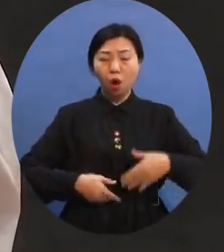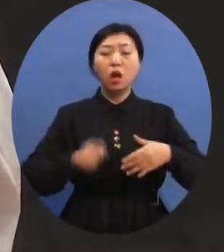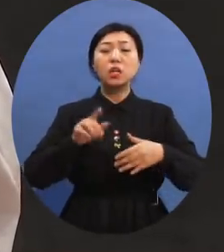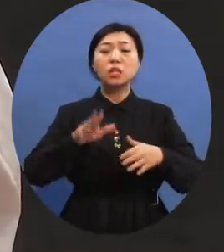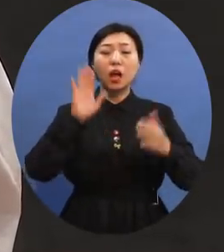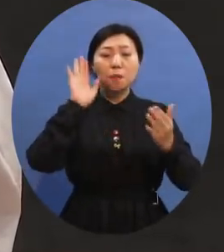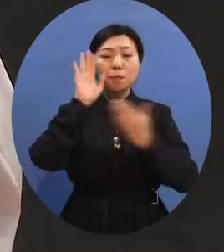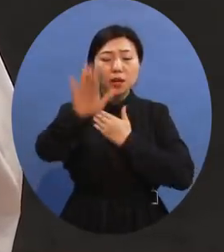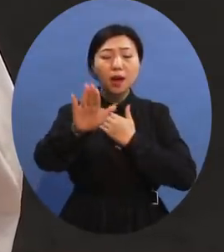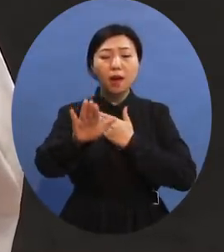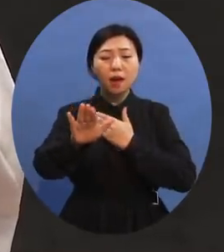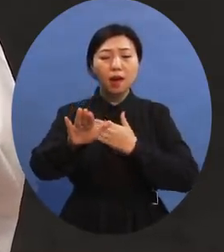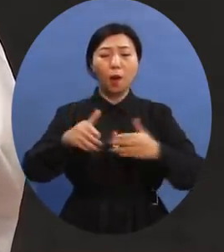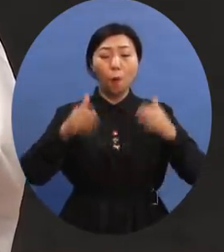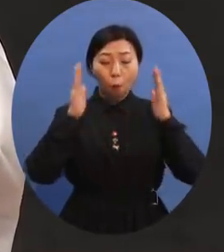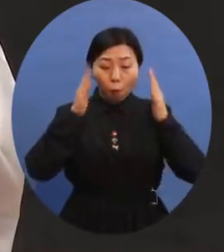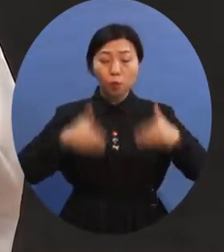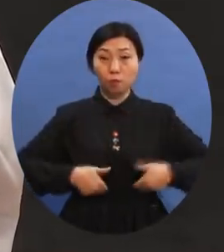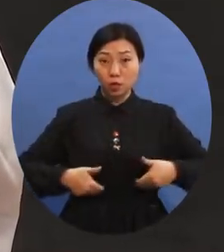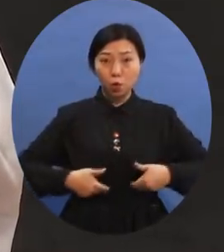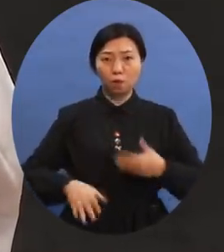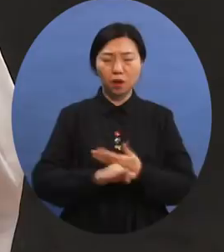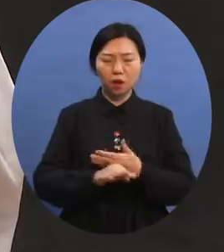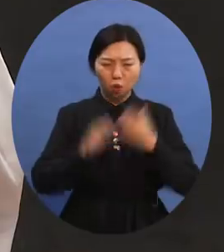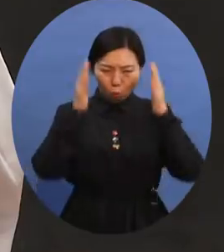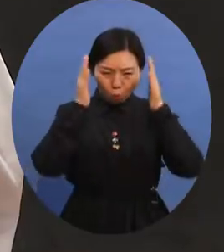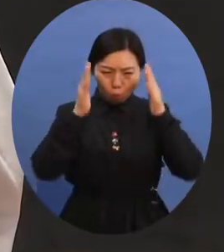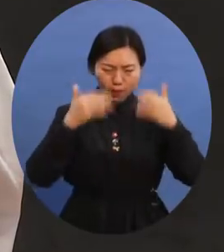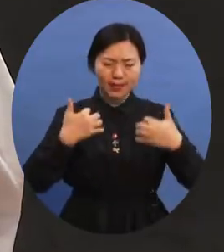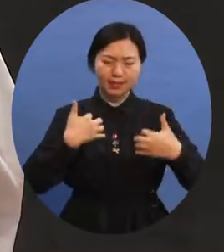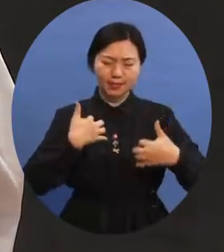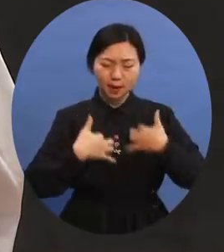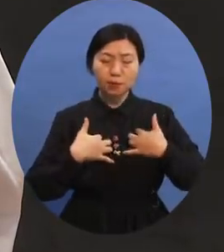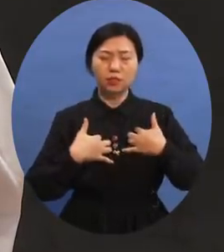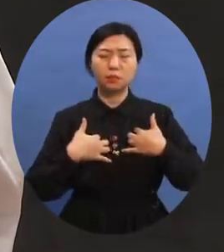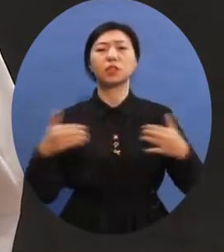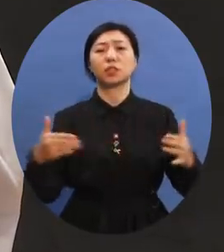필요한 거라면, 현재 공부하는데 재미를 붙여야 된다.